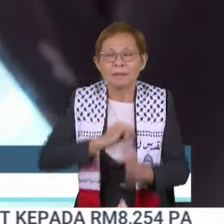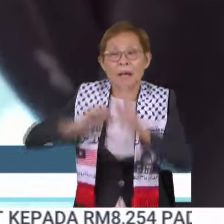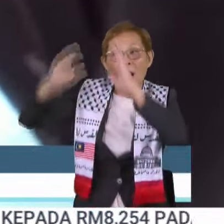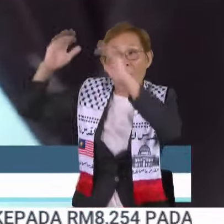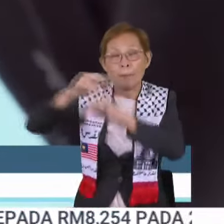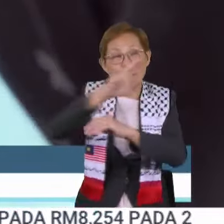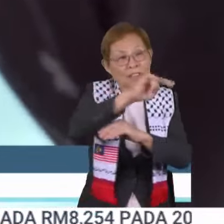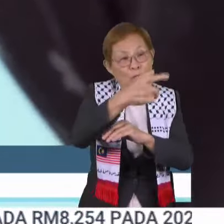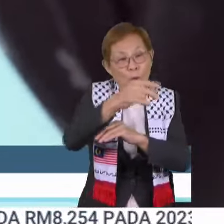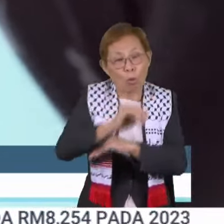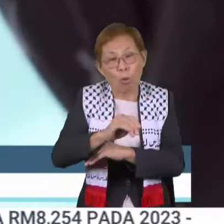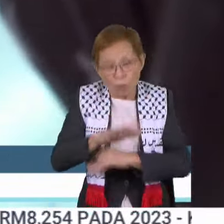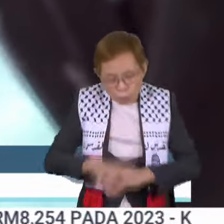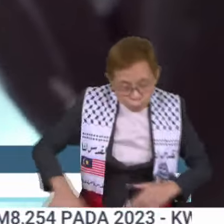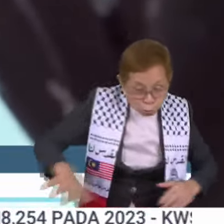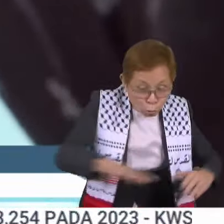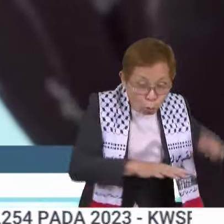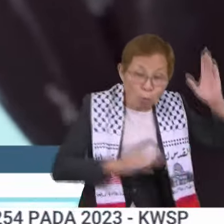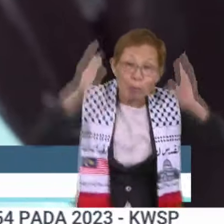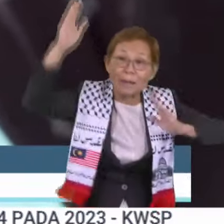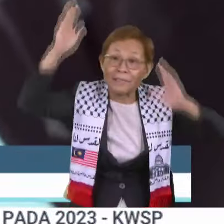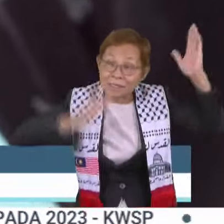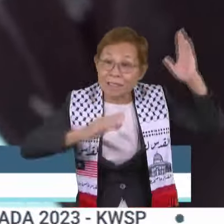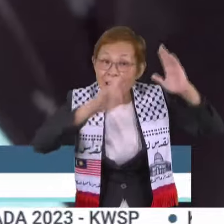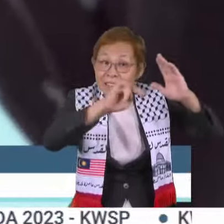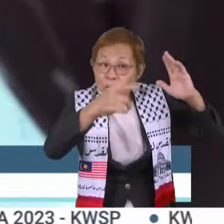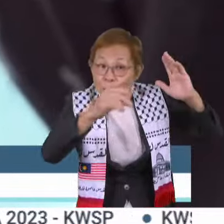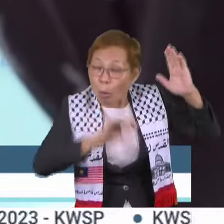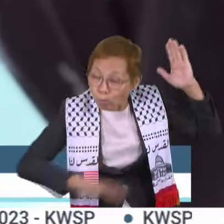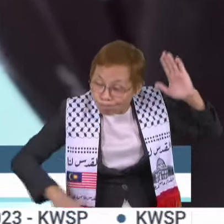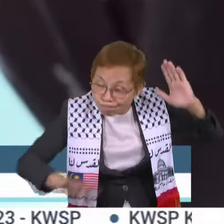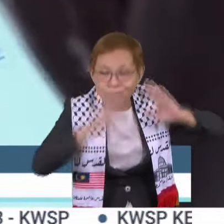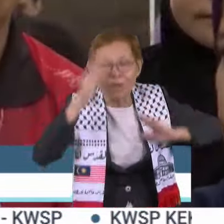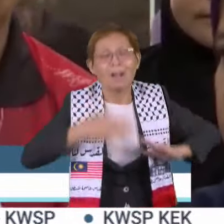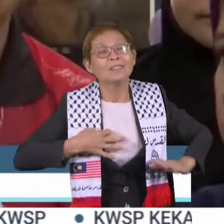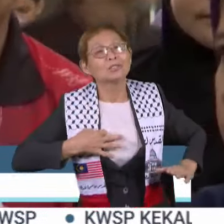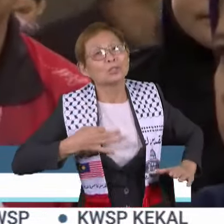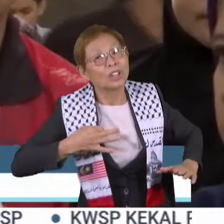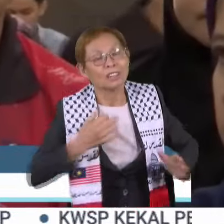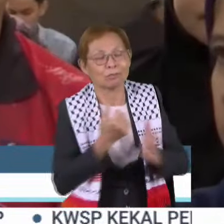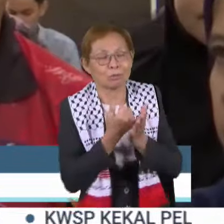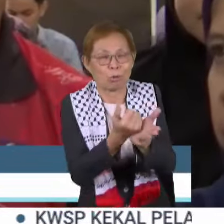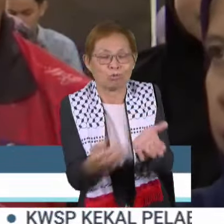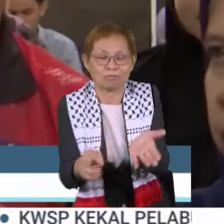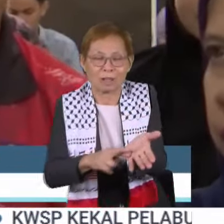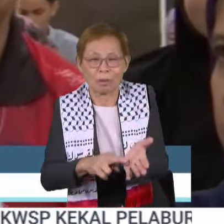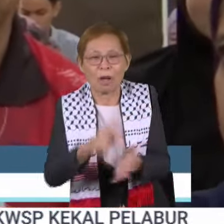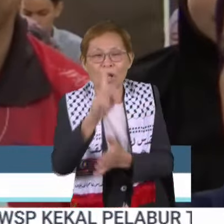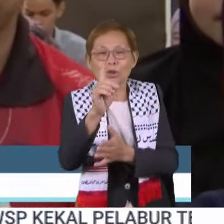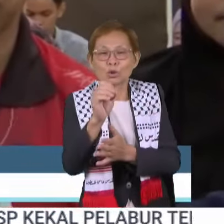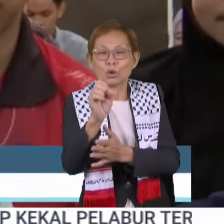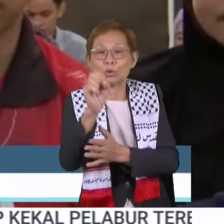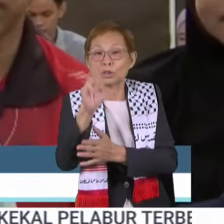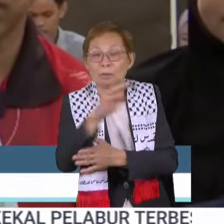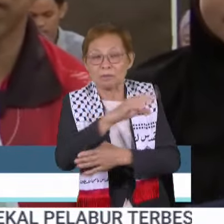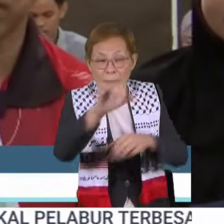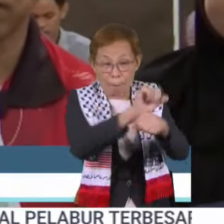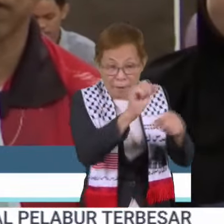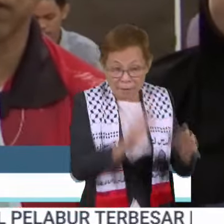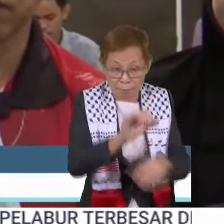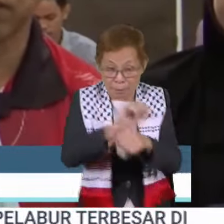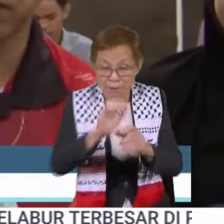ngo yang seluruh negara yang secara sukarela dan Insyaallah dos dengan kakitangan yang